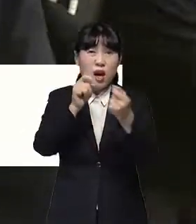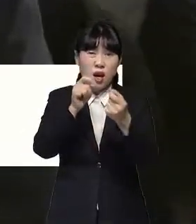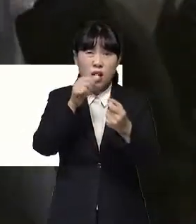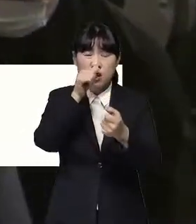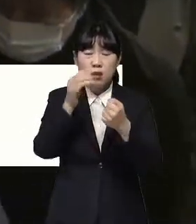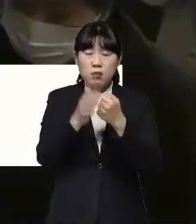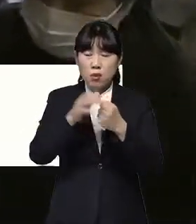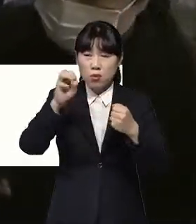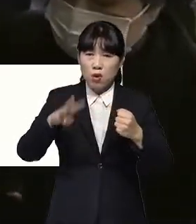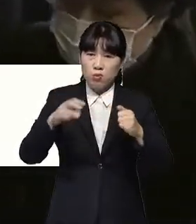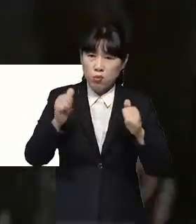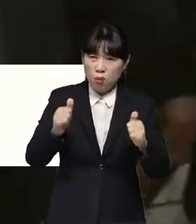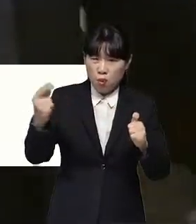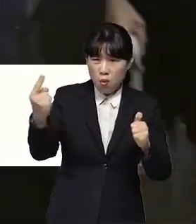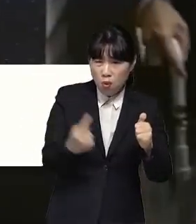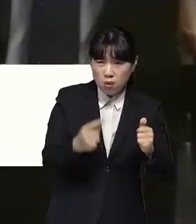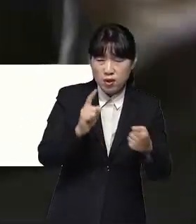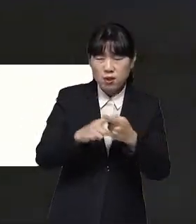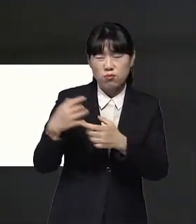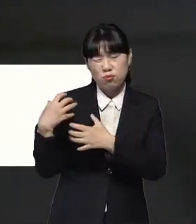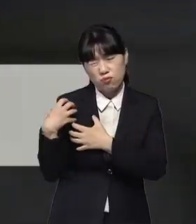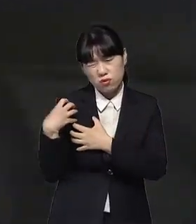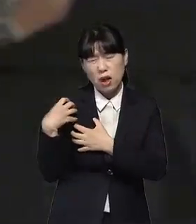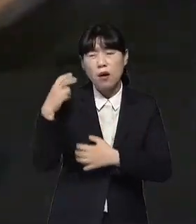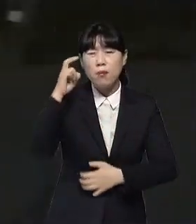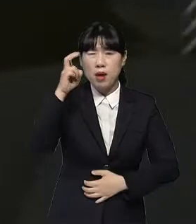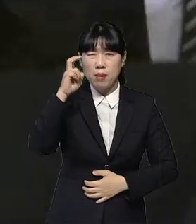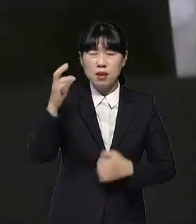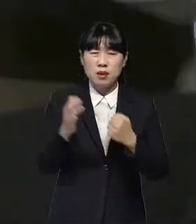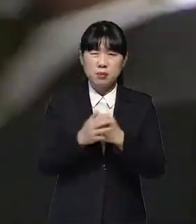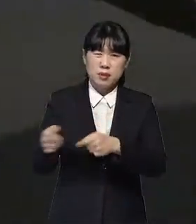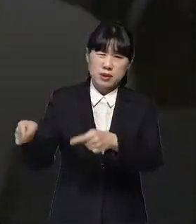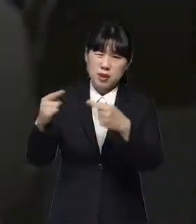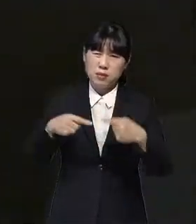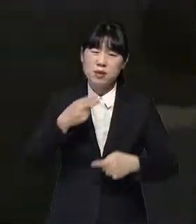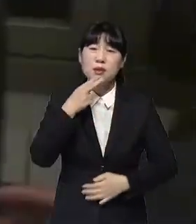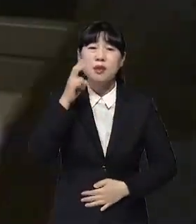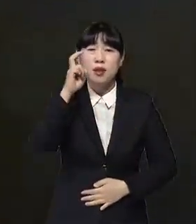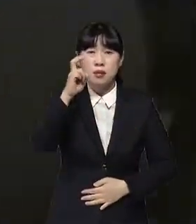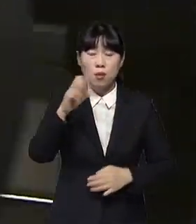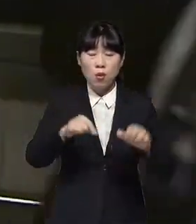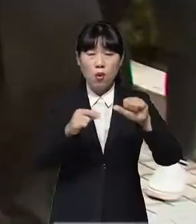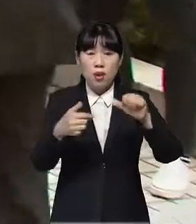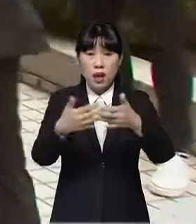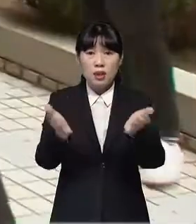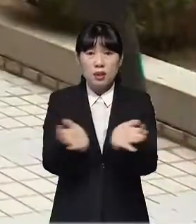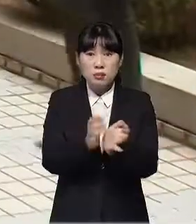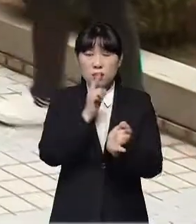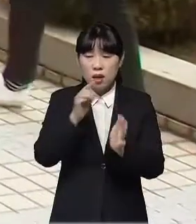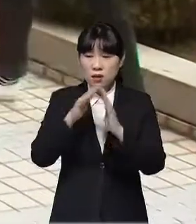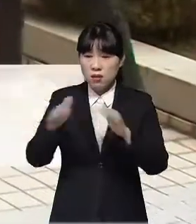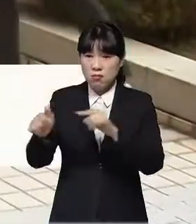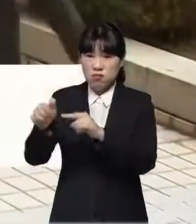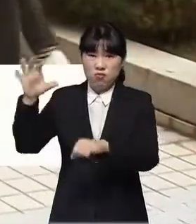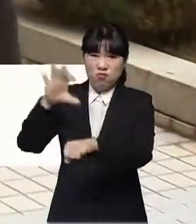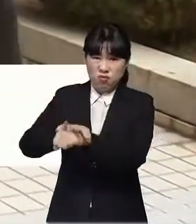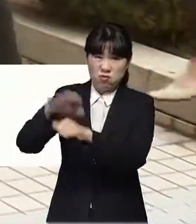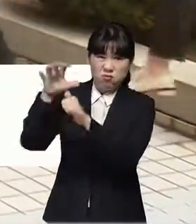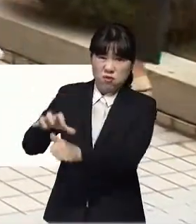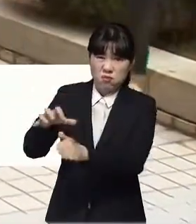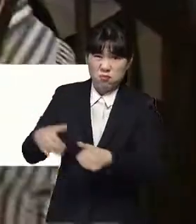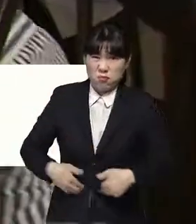상황에서 광주 법정에 서는 것이 부담이 됐을 것이란 해석도 나옵니다. 5월 단체 등은 전 씨의 구속을